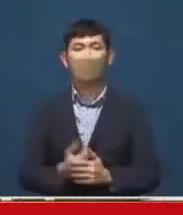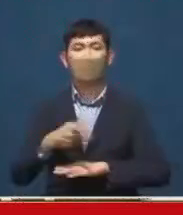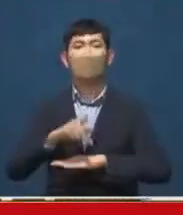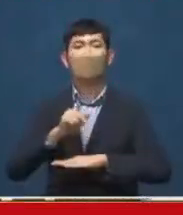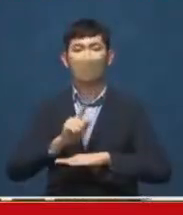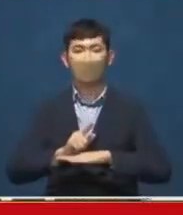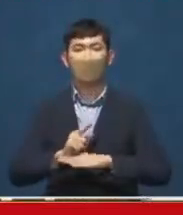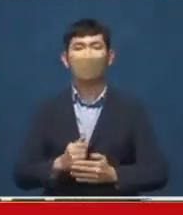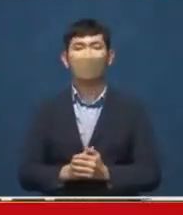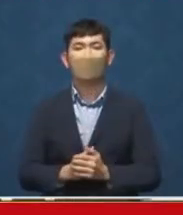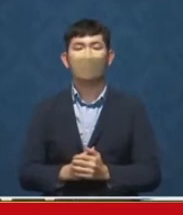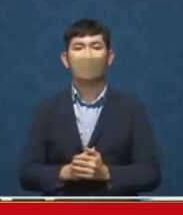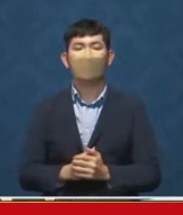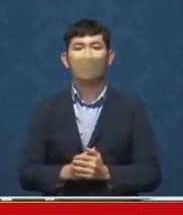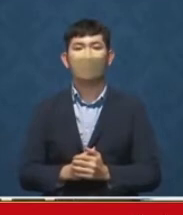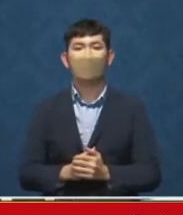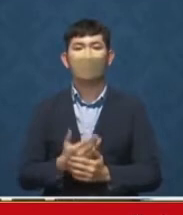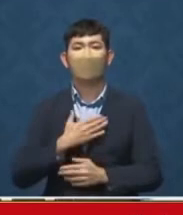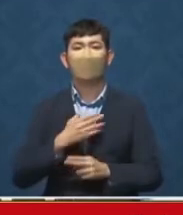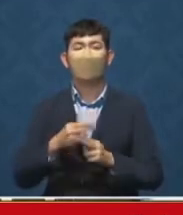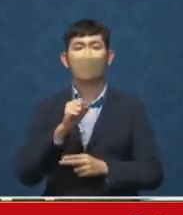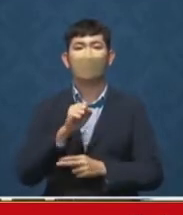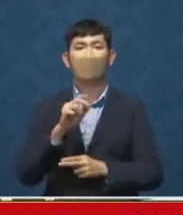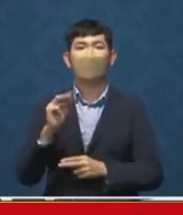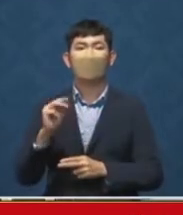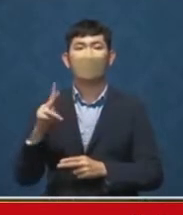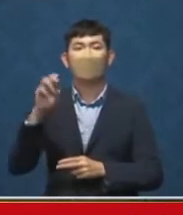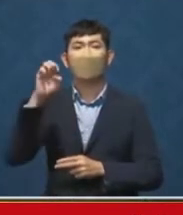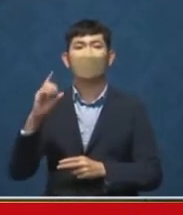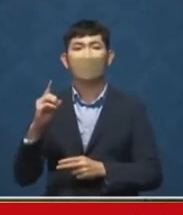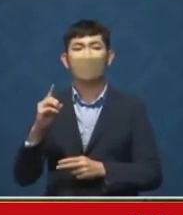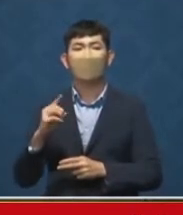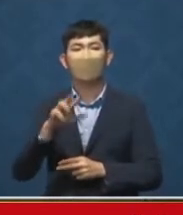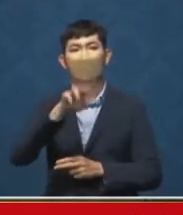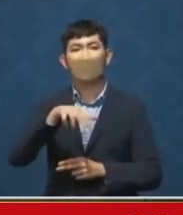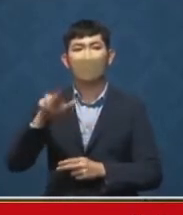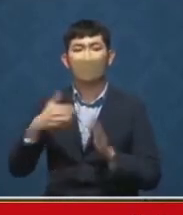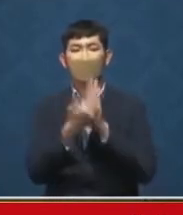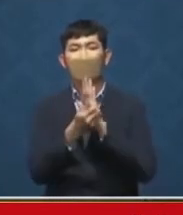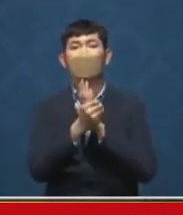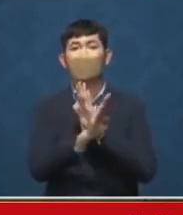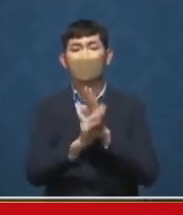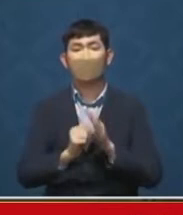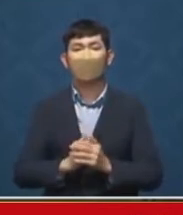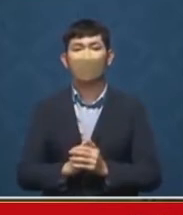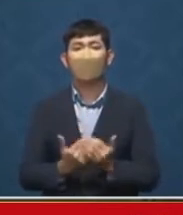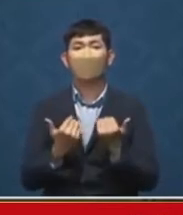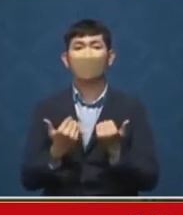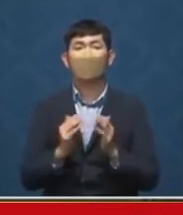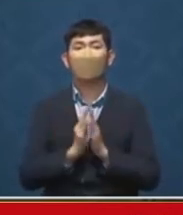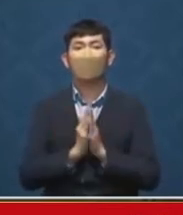ท่านประธานสภาที่เคารพครับผมสมคิดเชื้อคงเพื่อไทยจากอุบลราชธานี